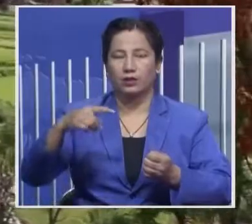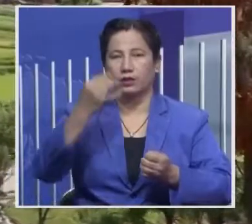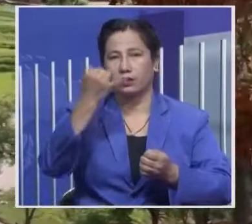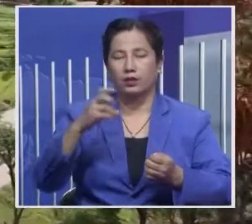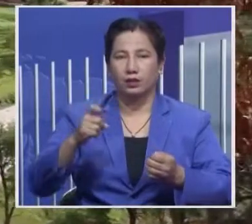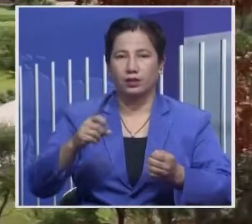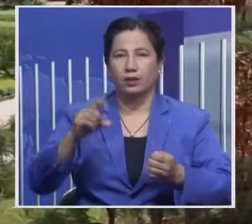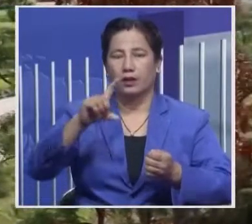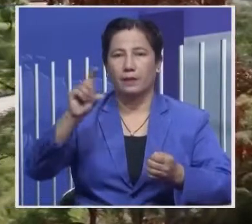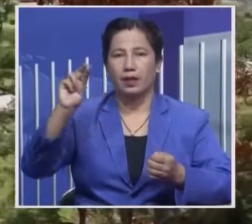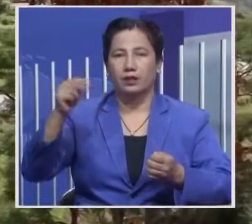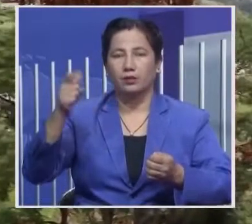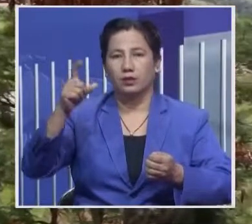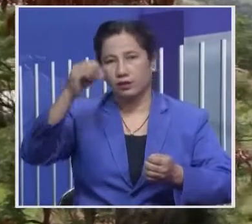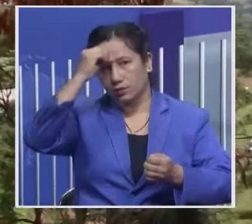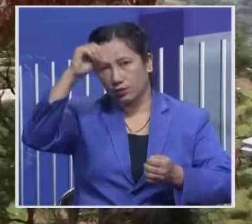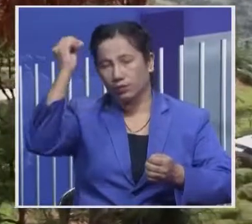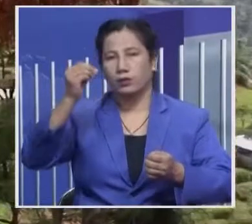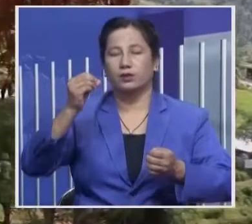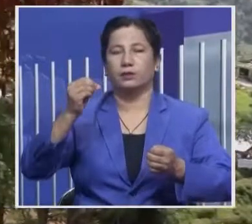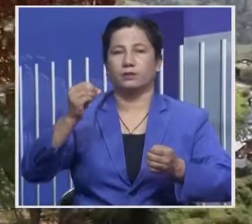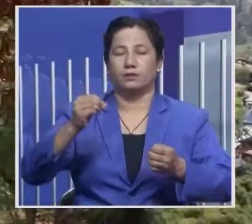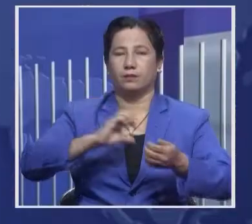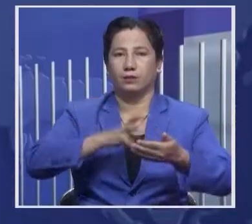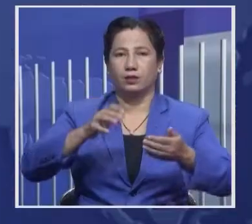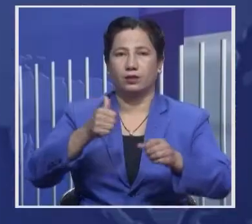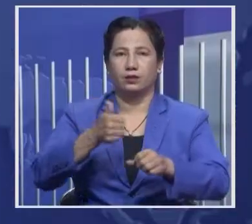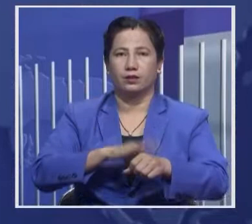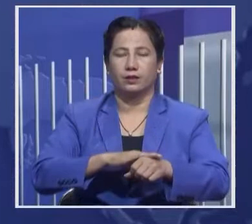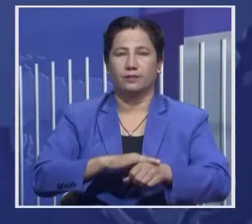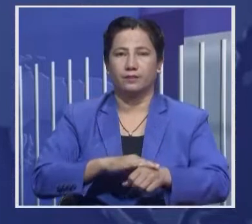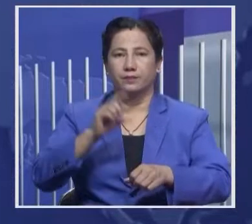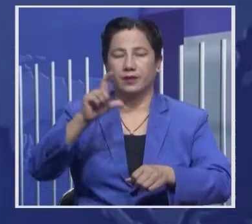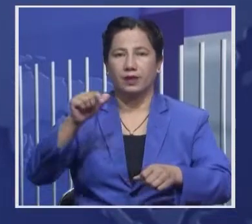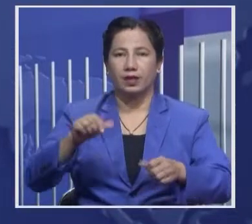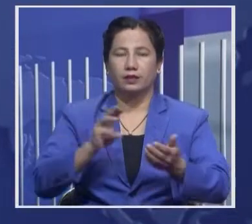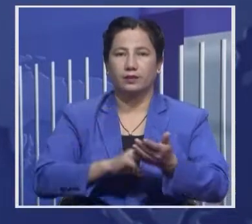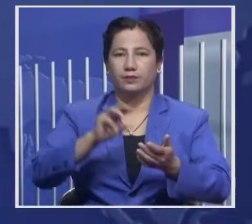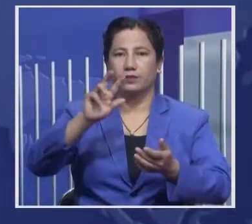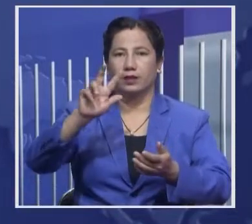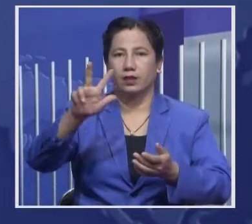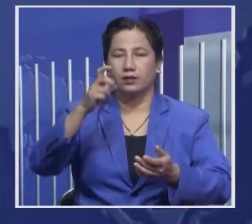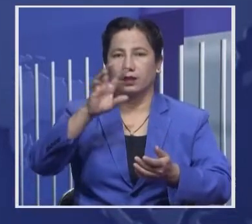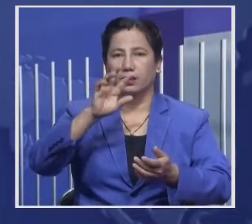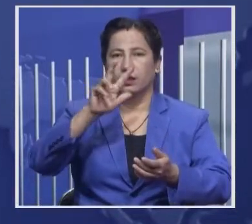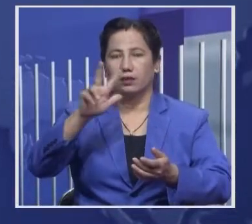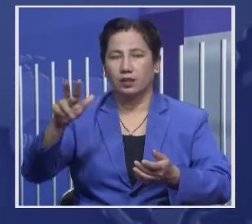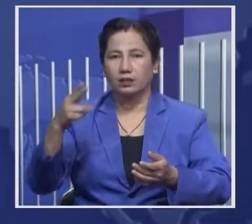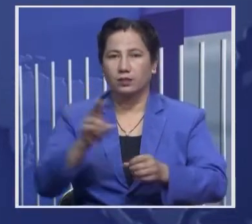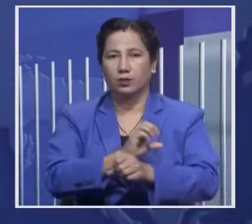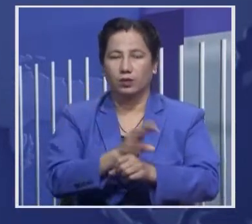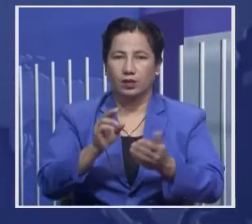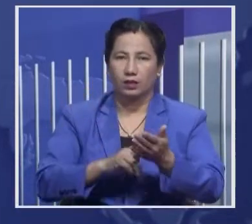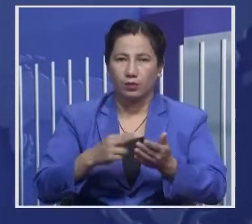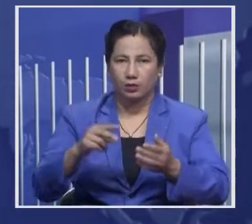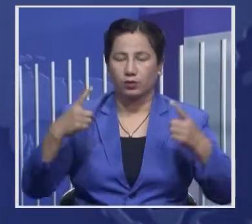रावल, नेपाल टेलिभिजन, सुदूरपश्चिम प्रदेश, अछाम। नेपालमा आज थप 888 जनामा कोरोना संक्रमण पुष्टि भएको